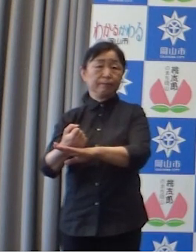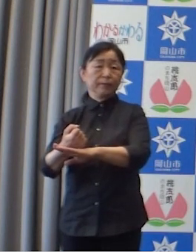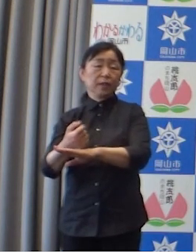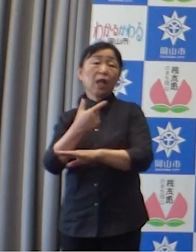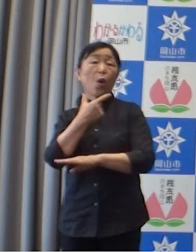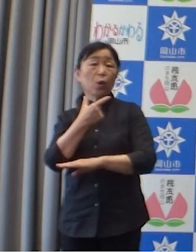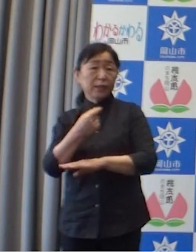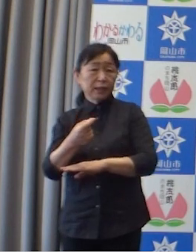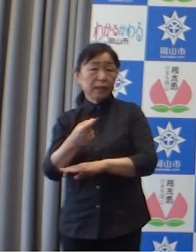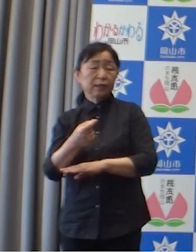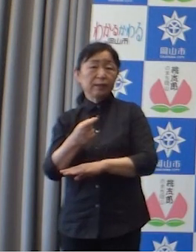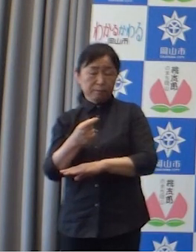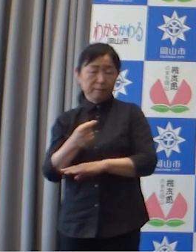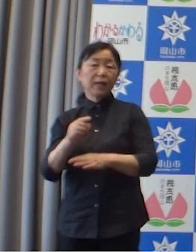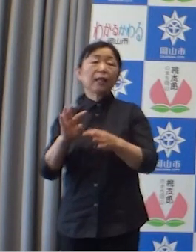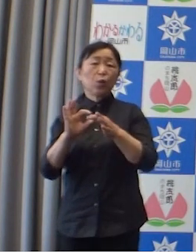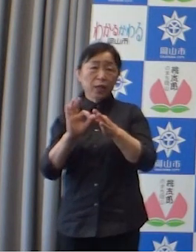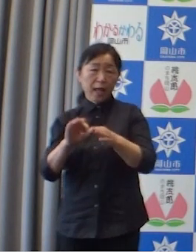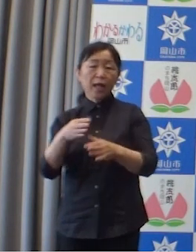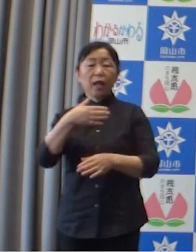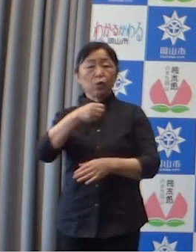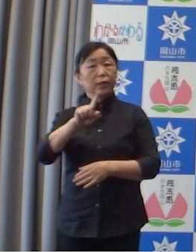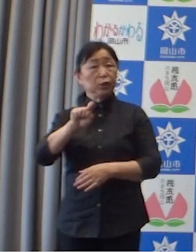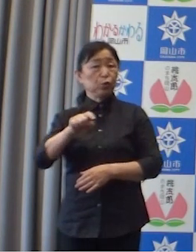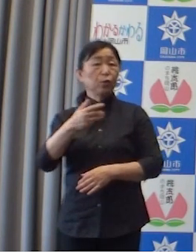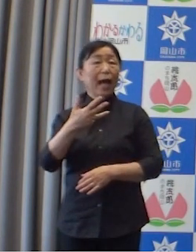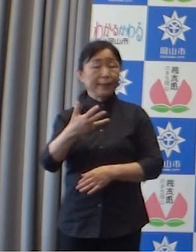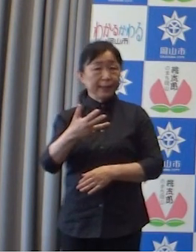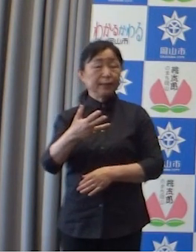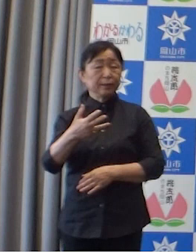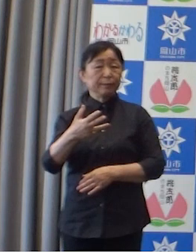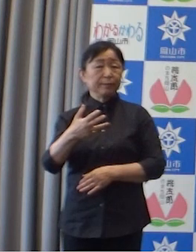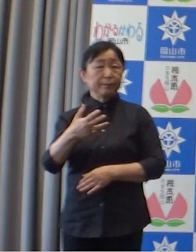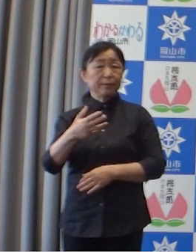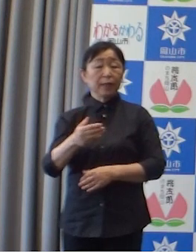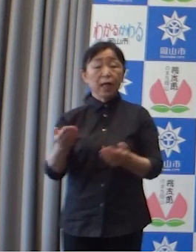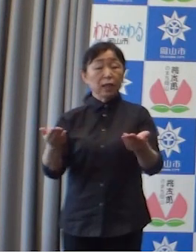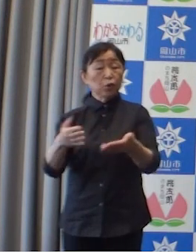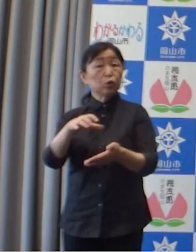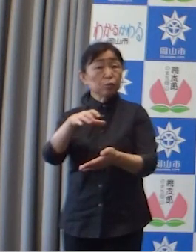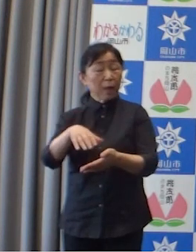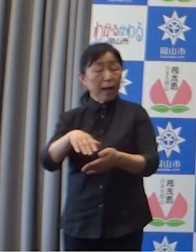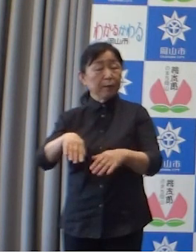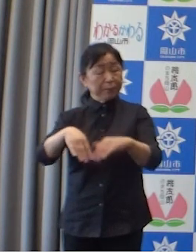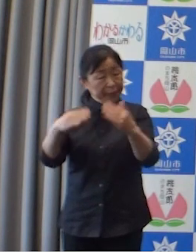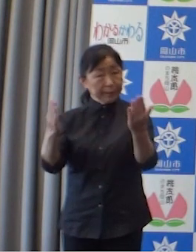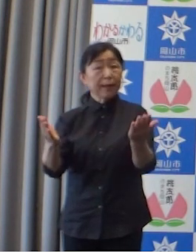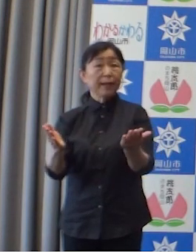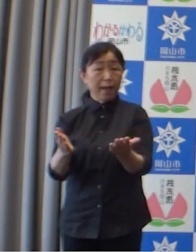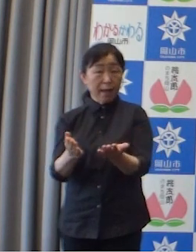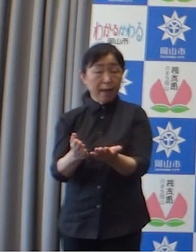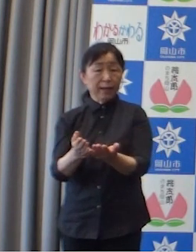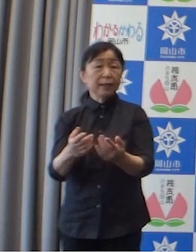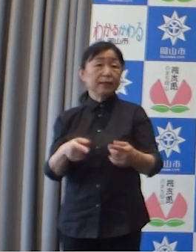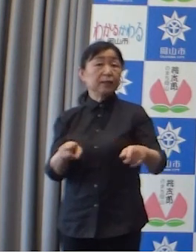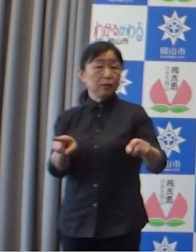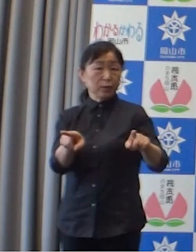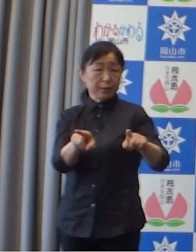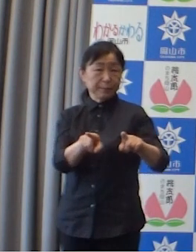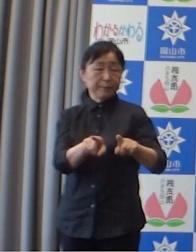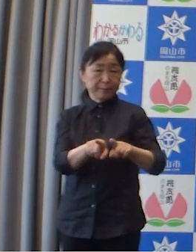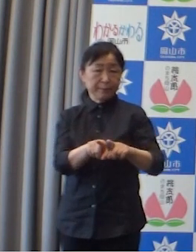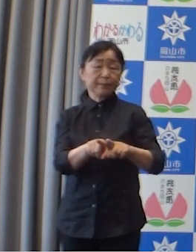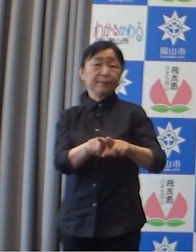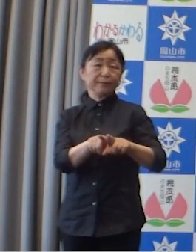きたいというのは18歳で、十分なんじゃないだろうか。そしてやっぱり職場全体でね、こういった